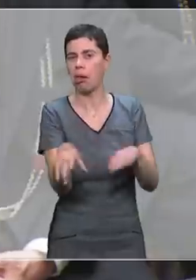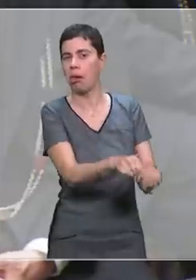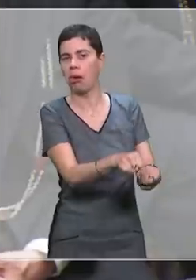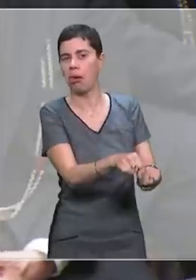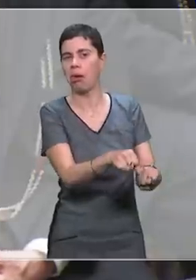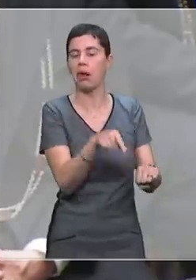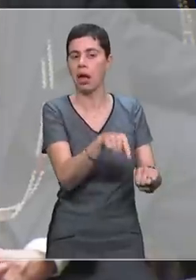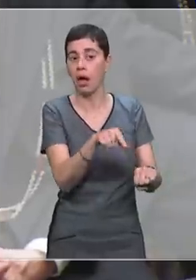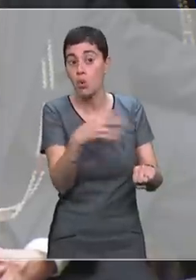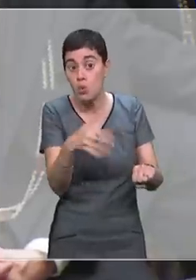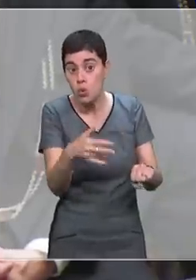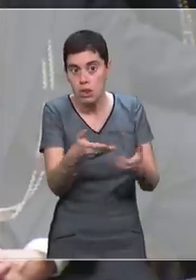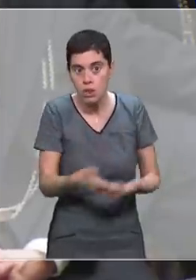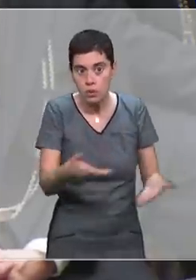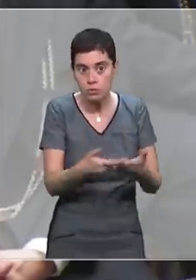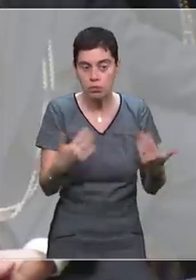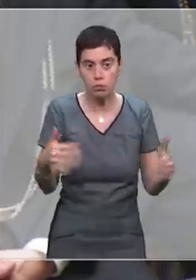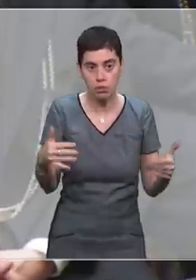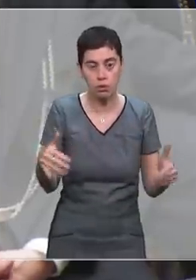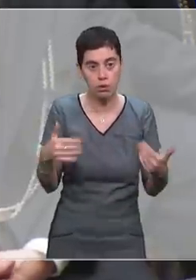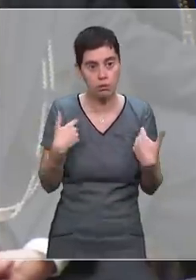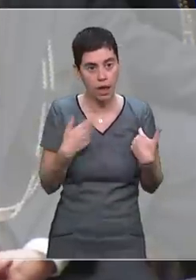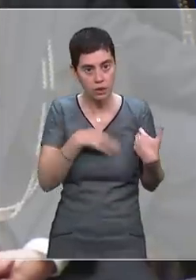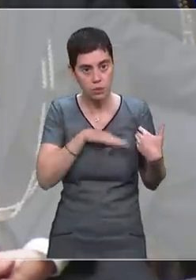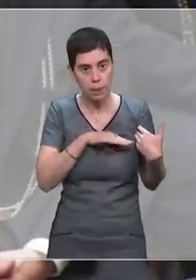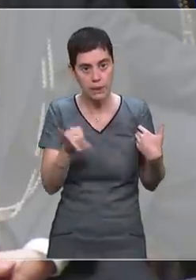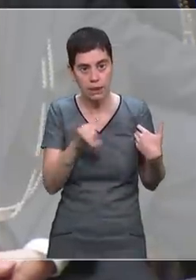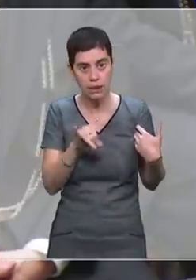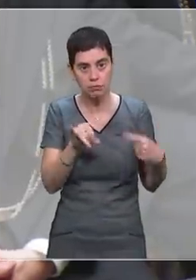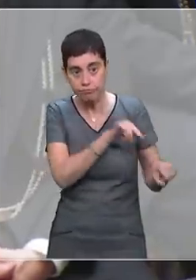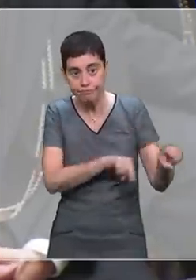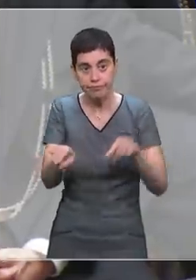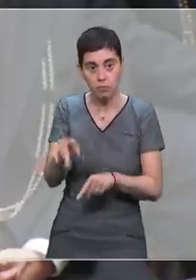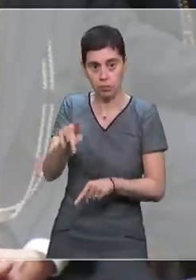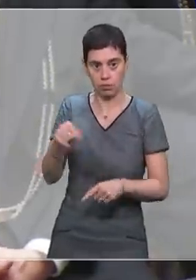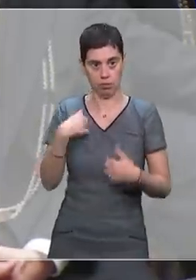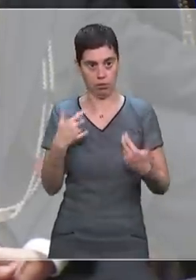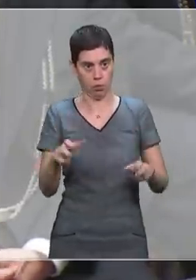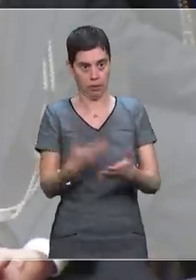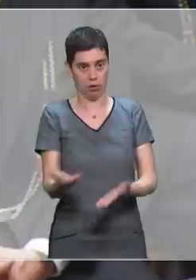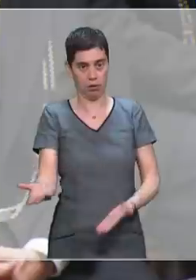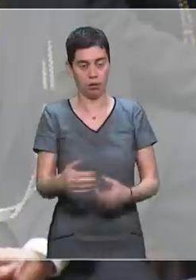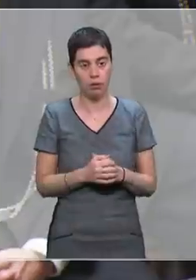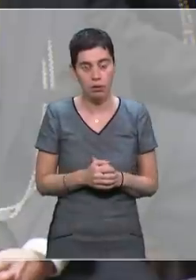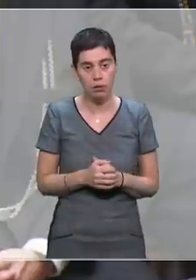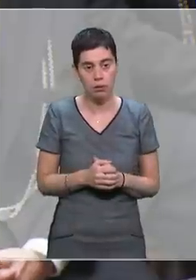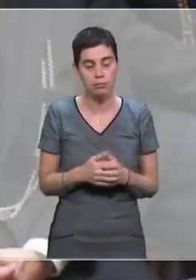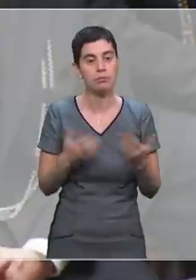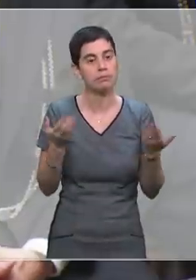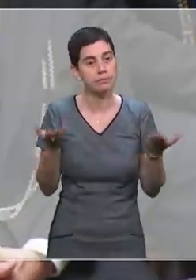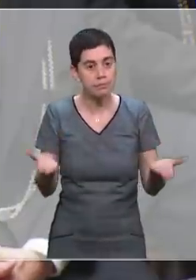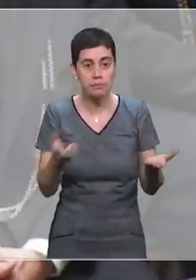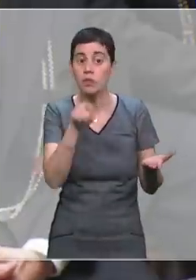dans des situations où on inverse la charge de la responsabilité sur des propriétaires qui ne demandaient pas tant. Pour autant,